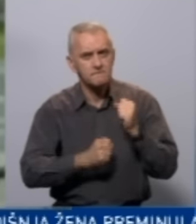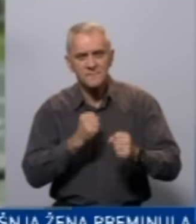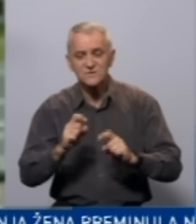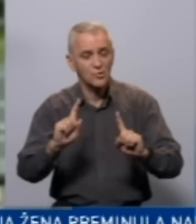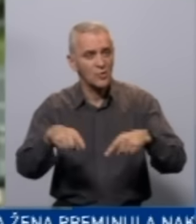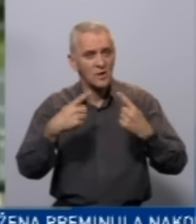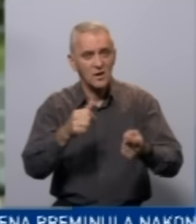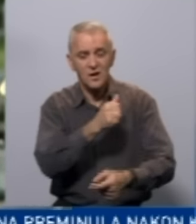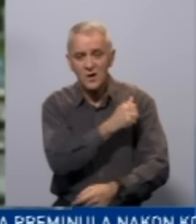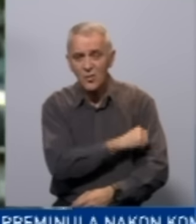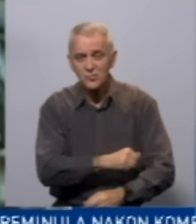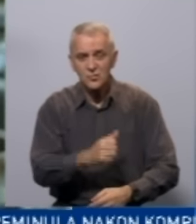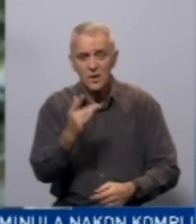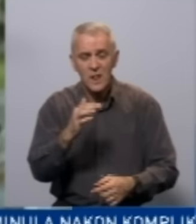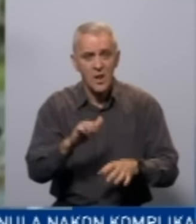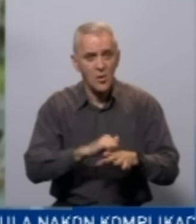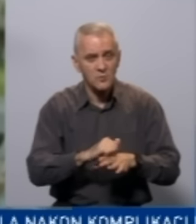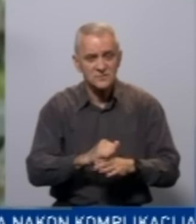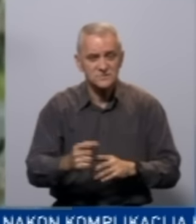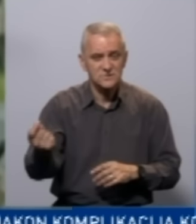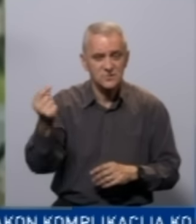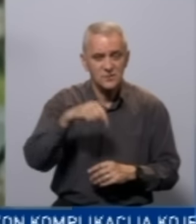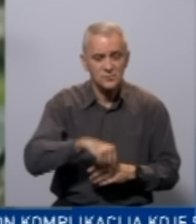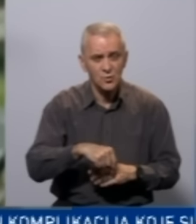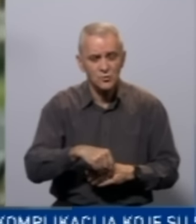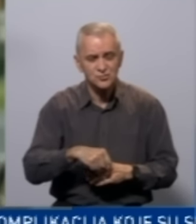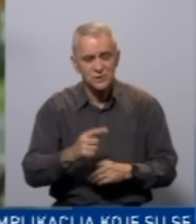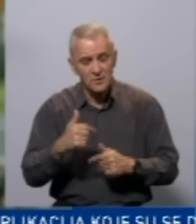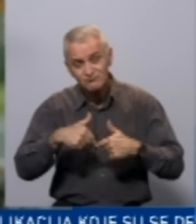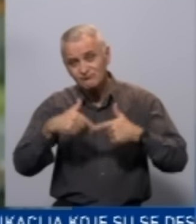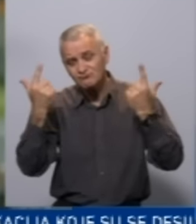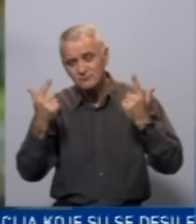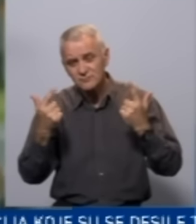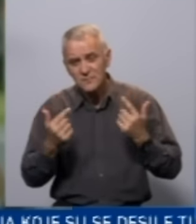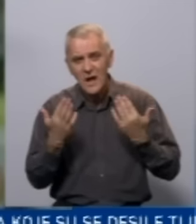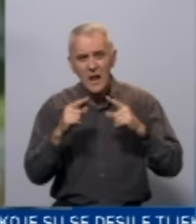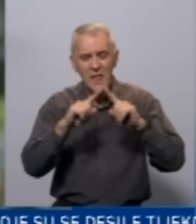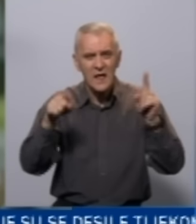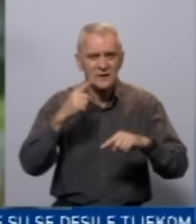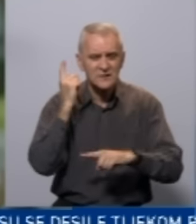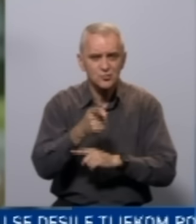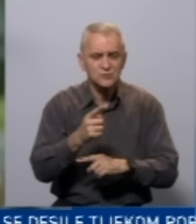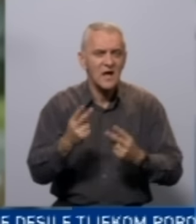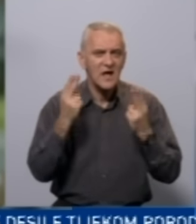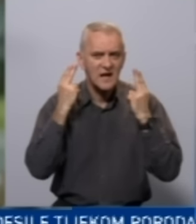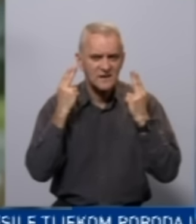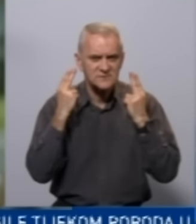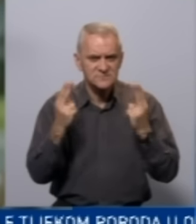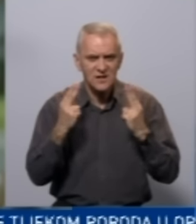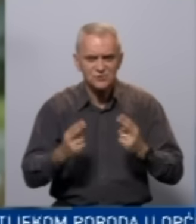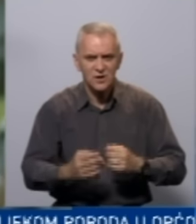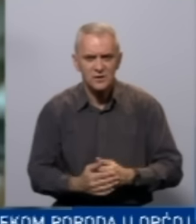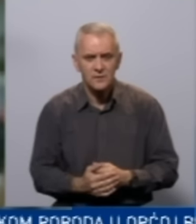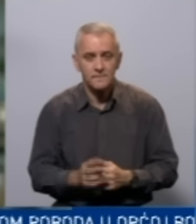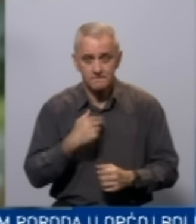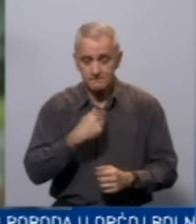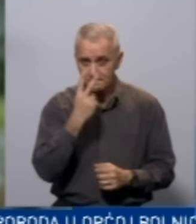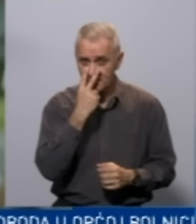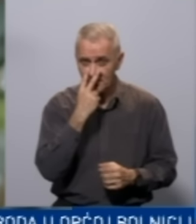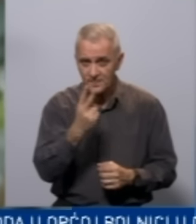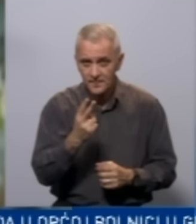narednih godinu i par mjeseci doći do određene vrste osvještenja, međutim rezolucija kao takva je značajna zato što vidimo da